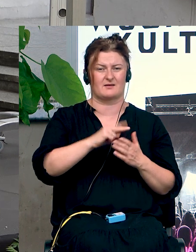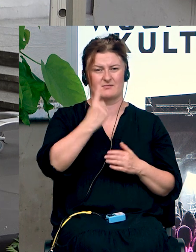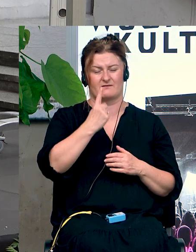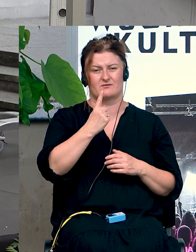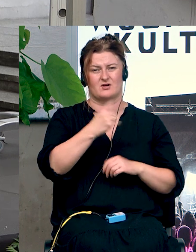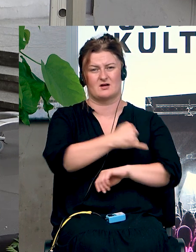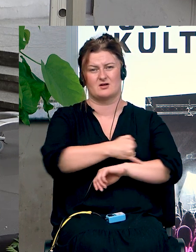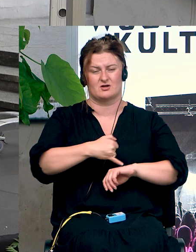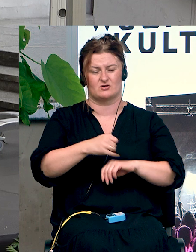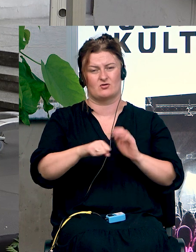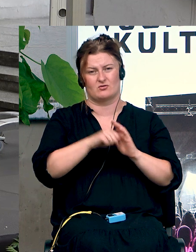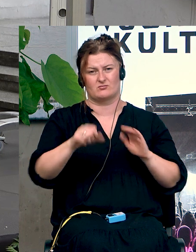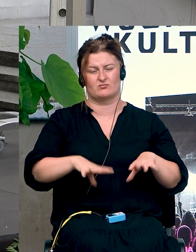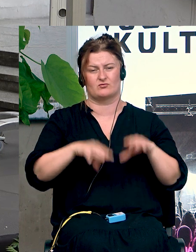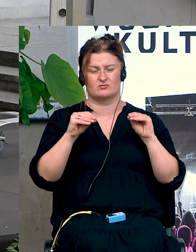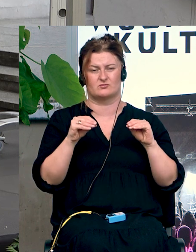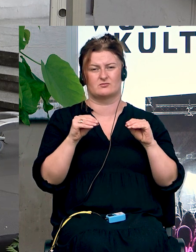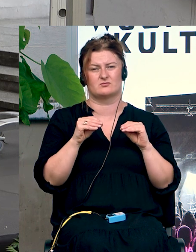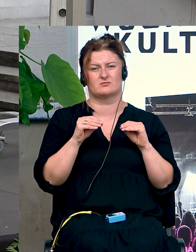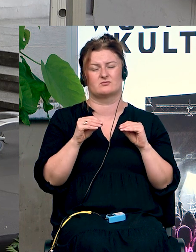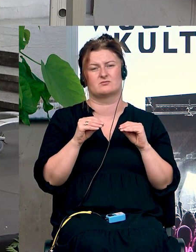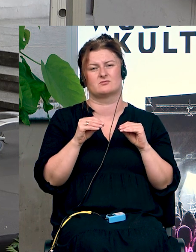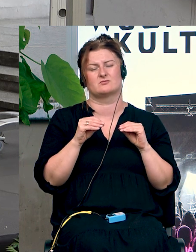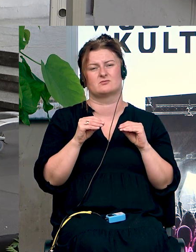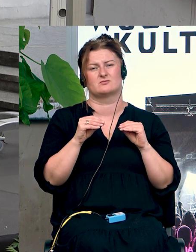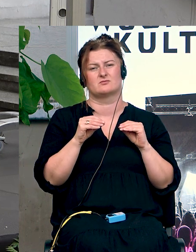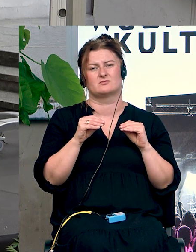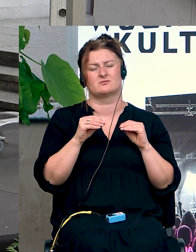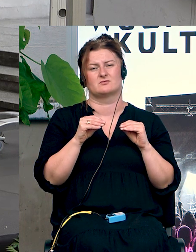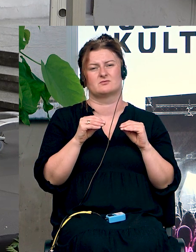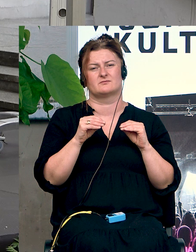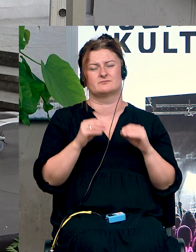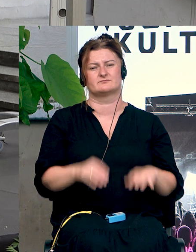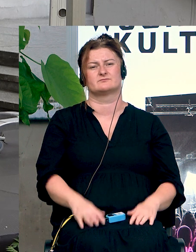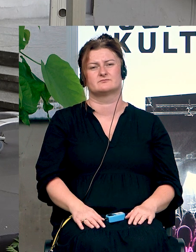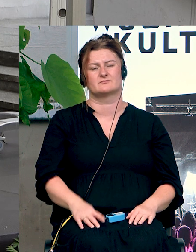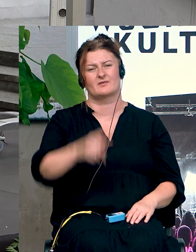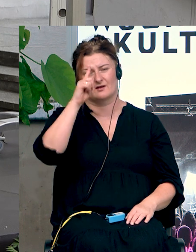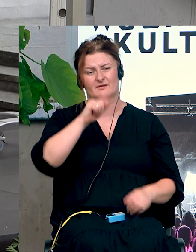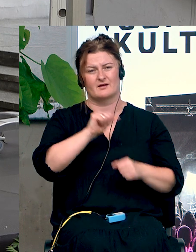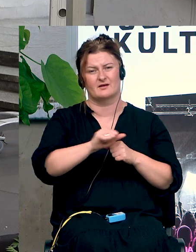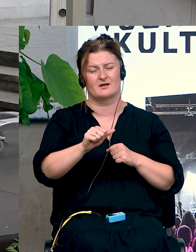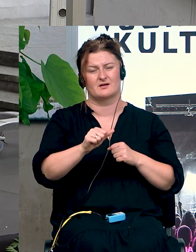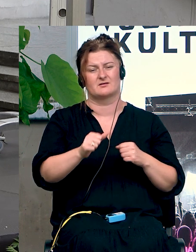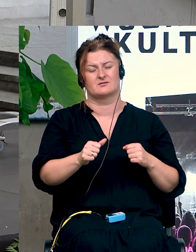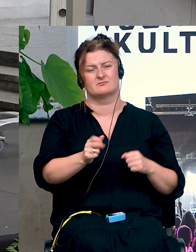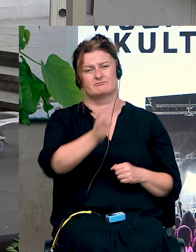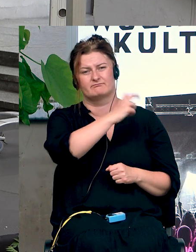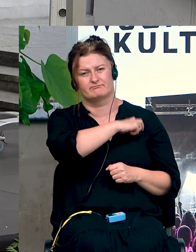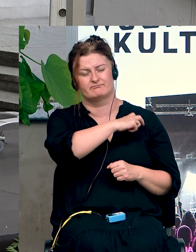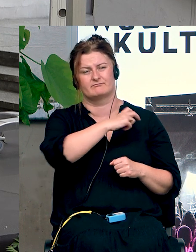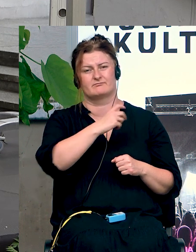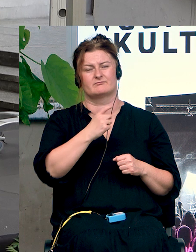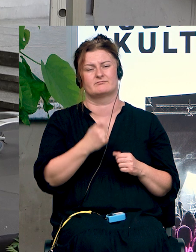від початку. Він зараз, ну, польовий командир, взводний командир. І Він показує їй якісь там песики,